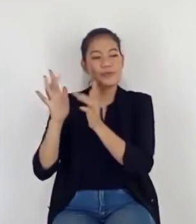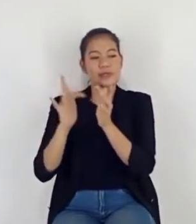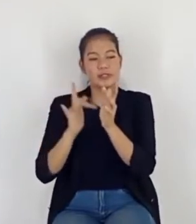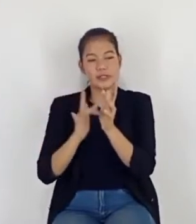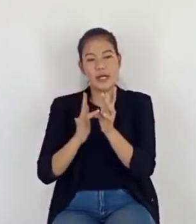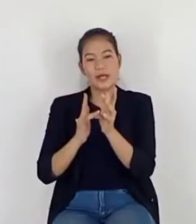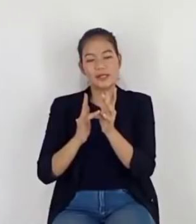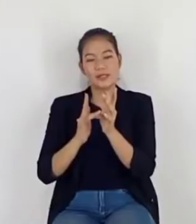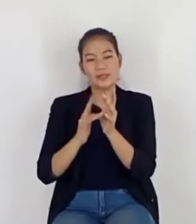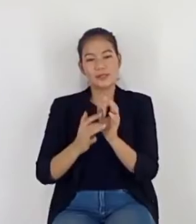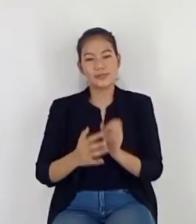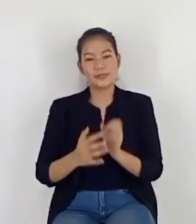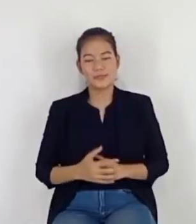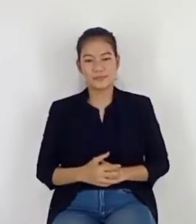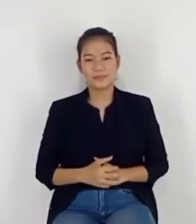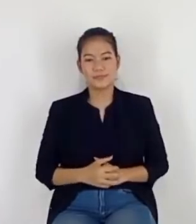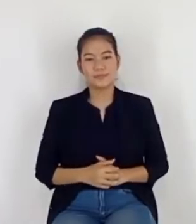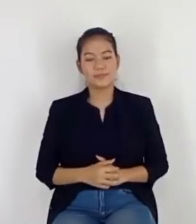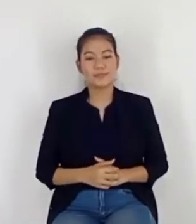Yesus